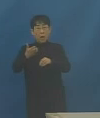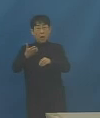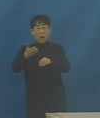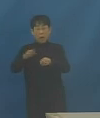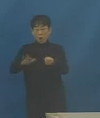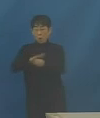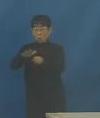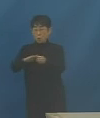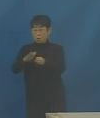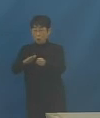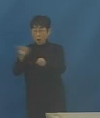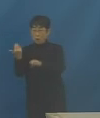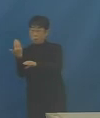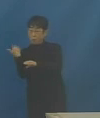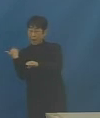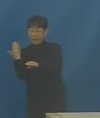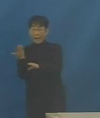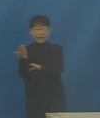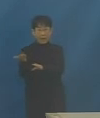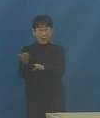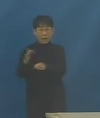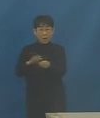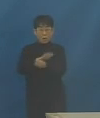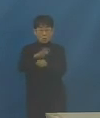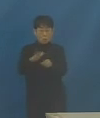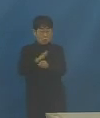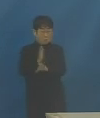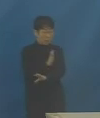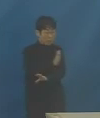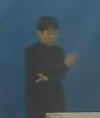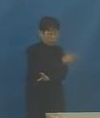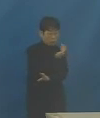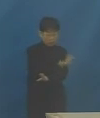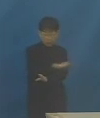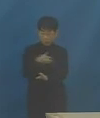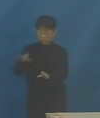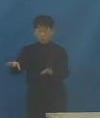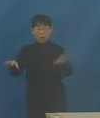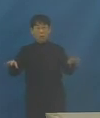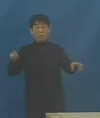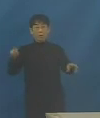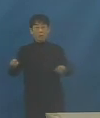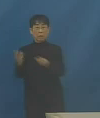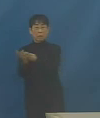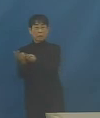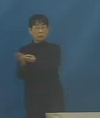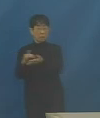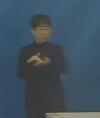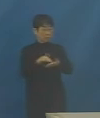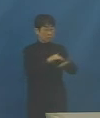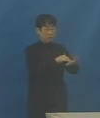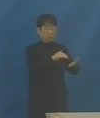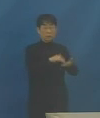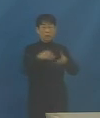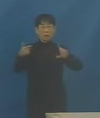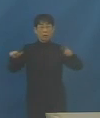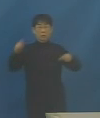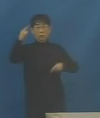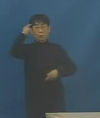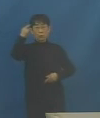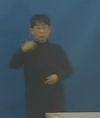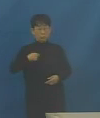かあるいは頃な子でやるのかそれによって多分計算は変わってくるのだろうと思います私どもの